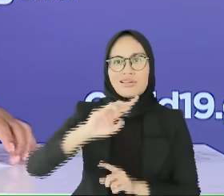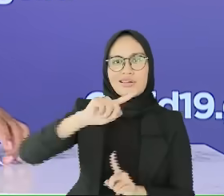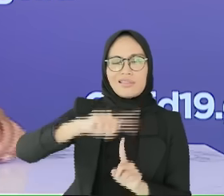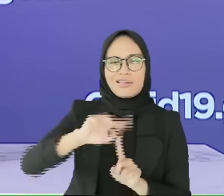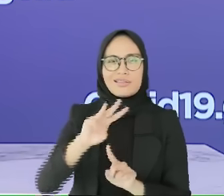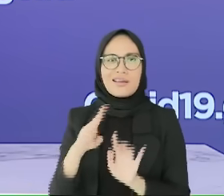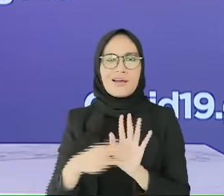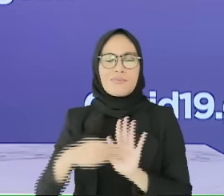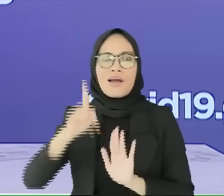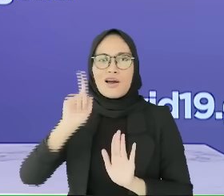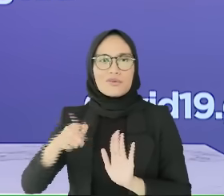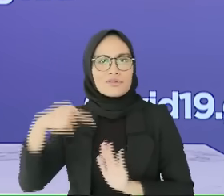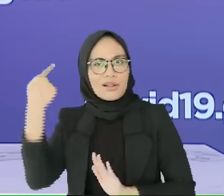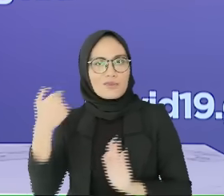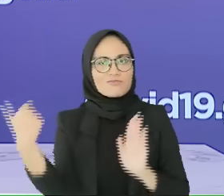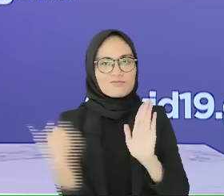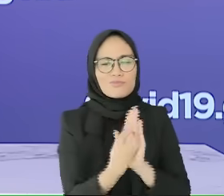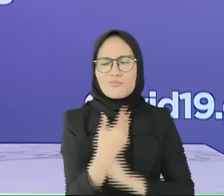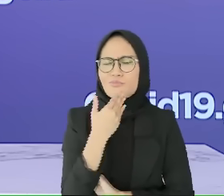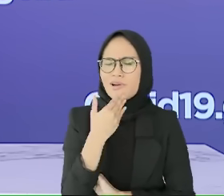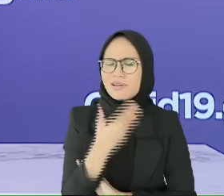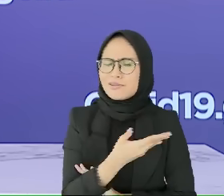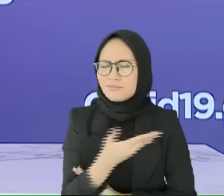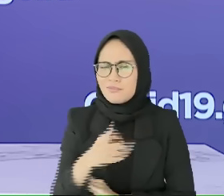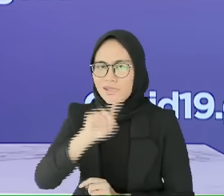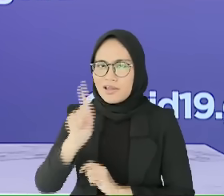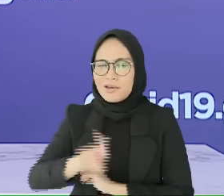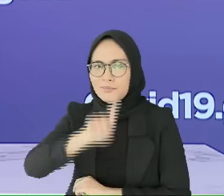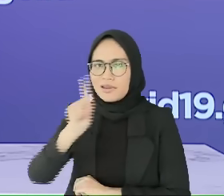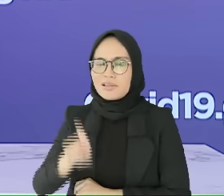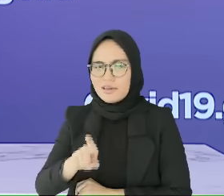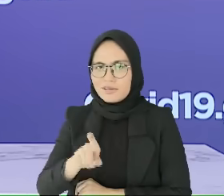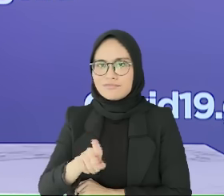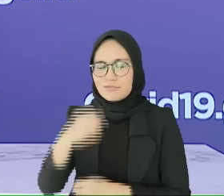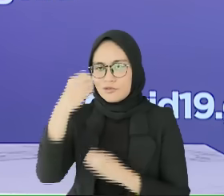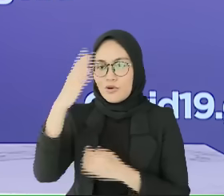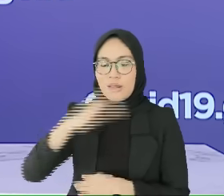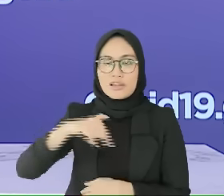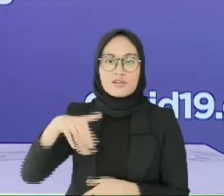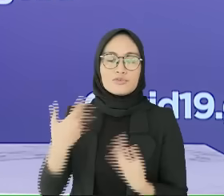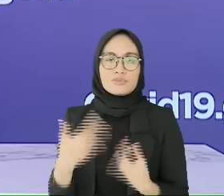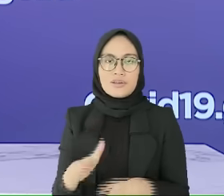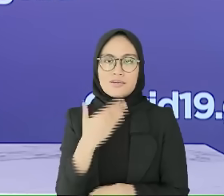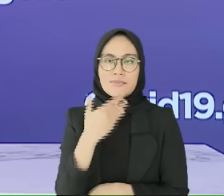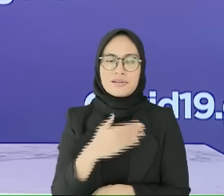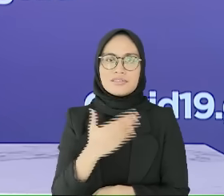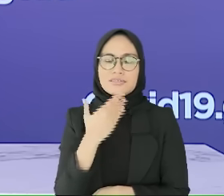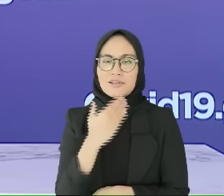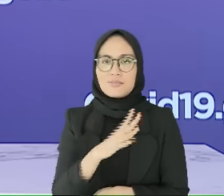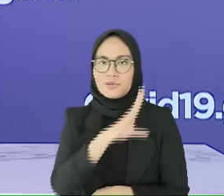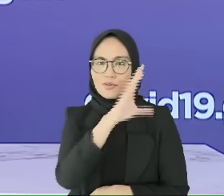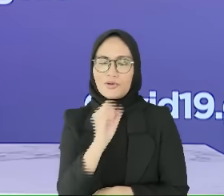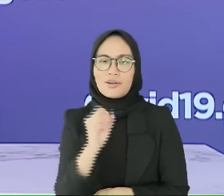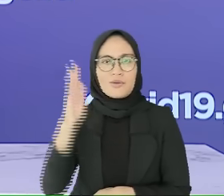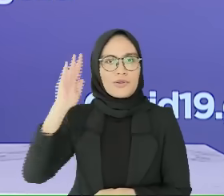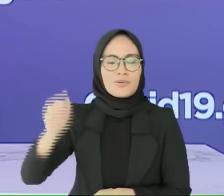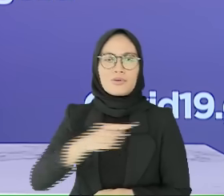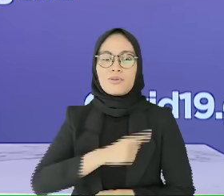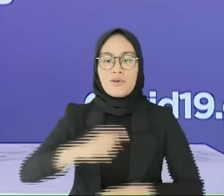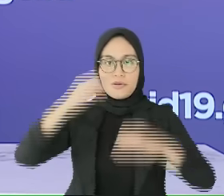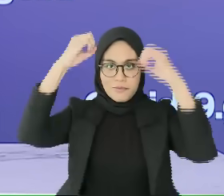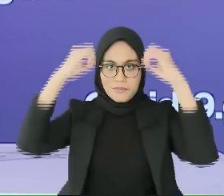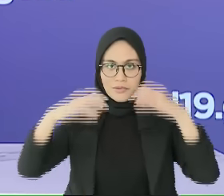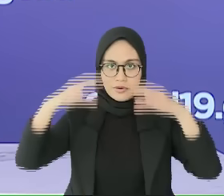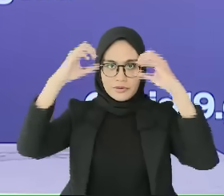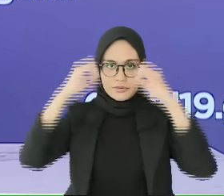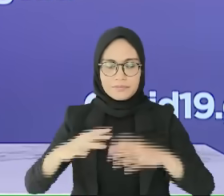atas pertanyaan dari media. Dengan demikian konferensi pers berakhir. Terima kasih. Selamat sore. Wassalamualaikum